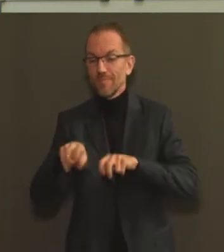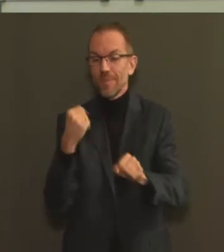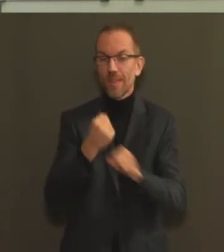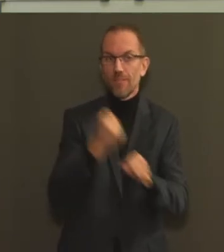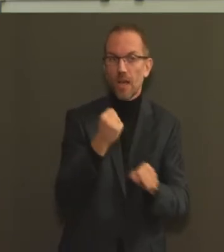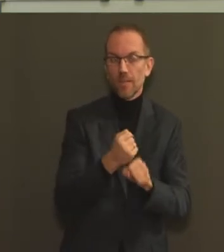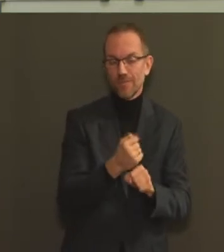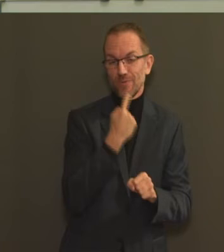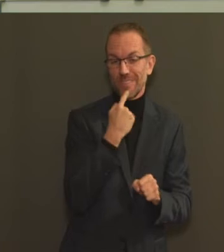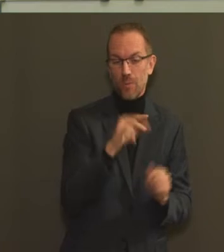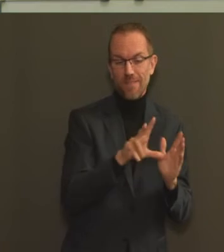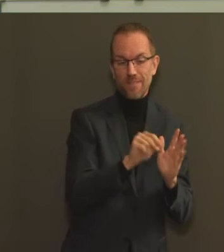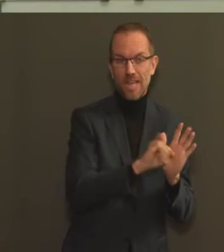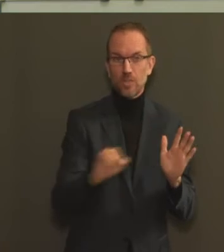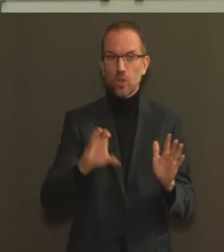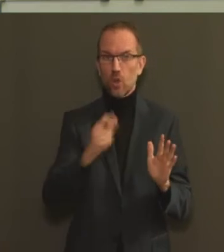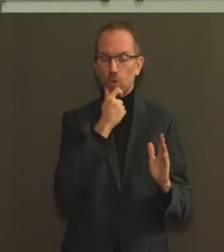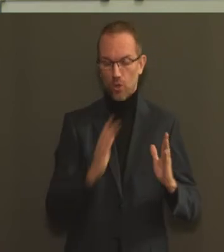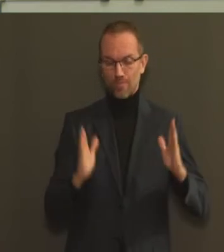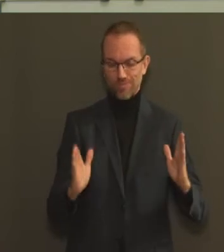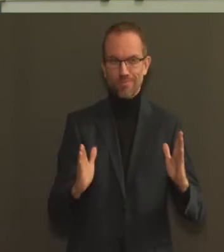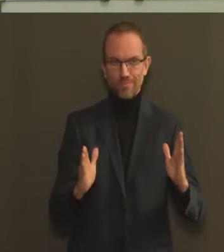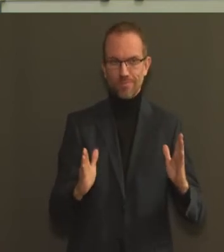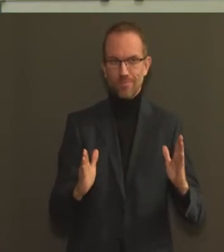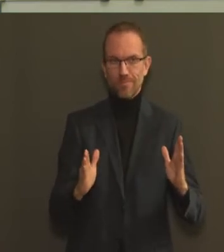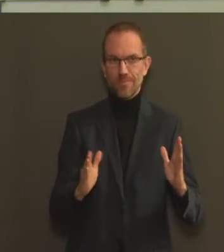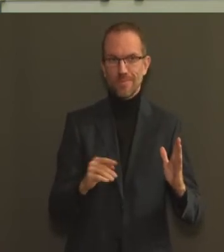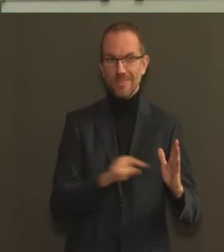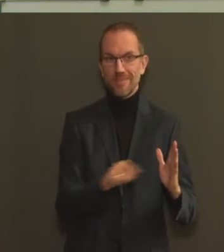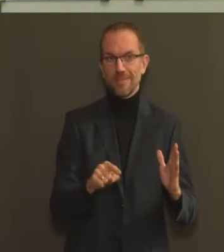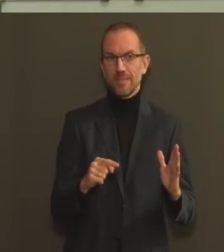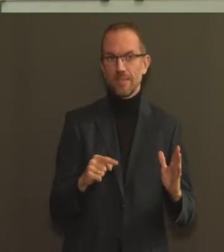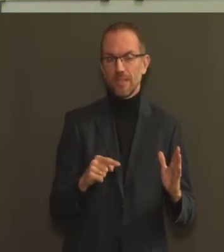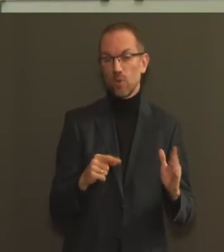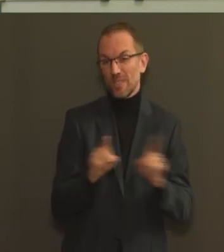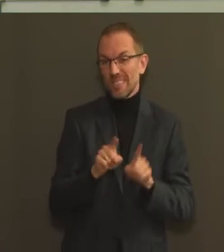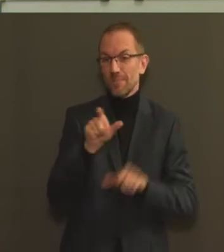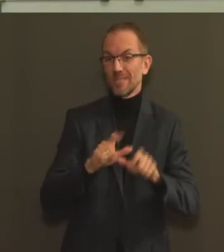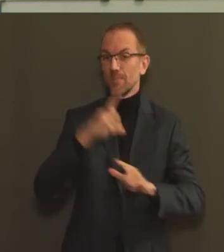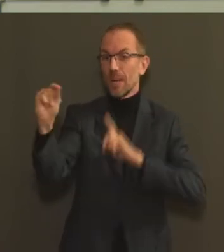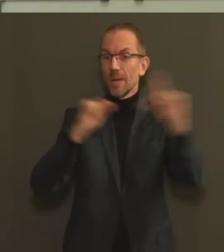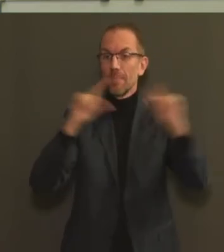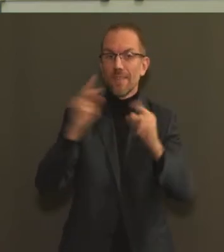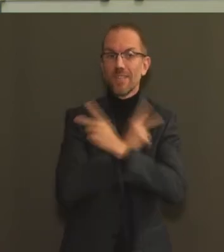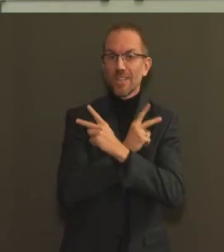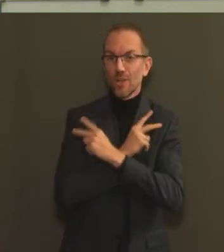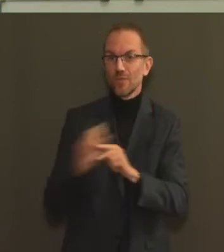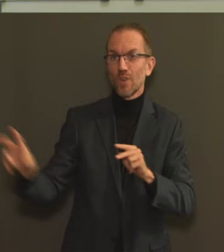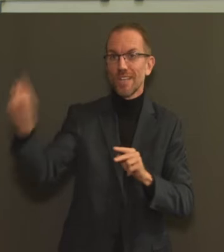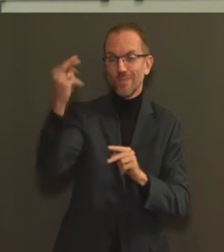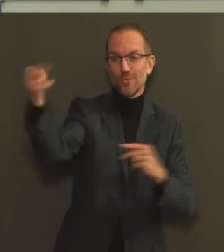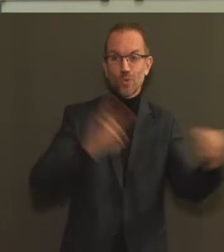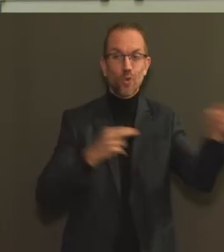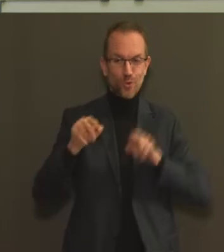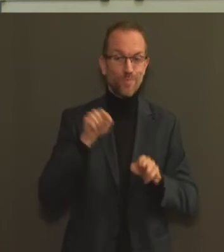de la trentaine, peut-être une des populations qui a le plus voyagé. Ceci est constaté dans toutes les provinces,